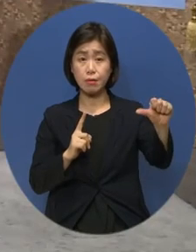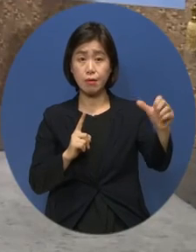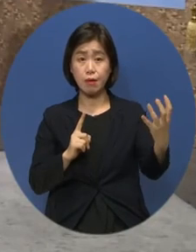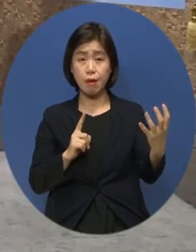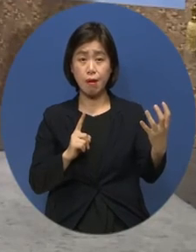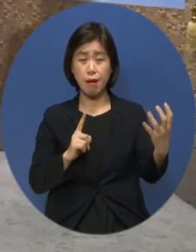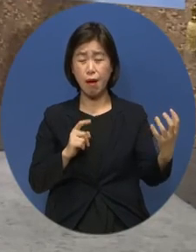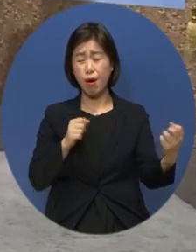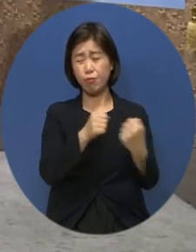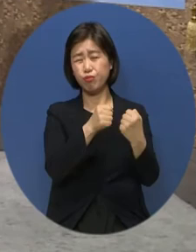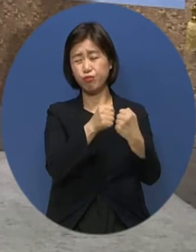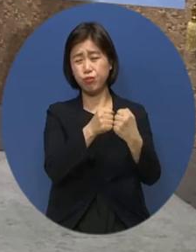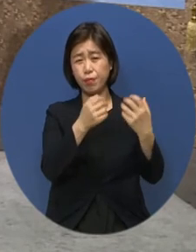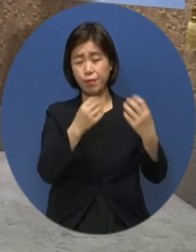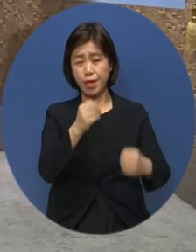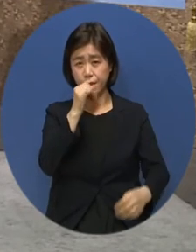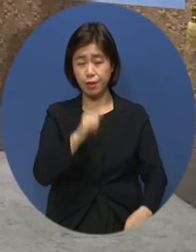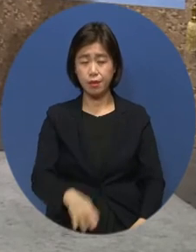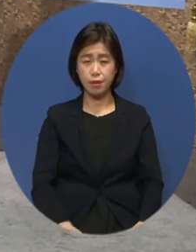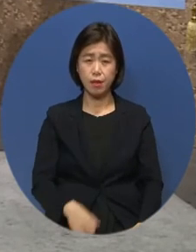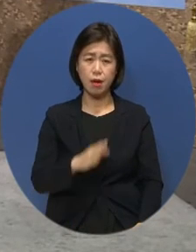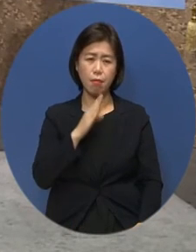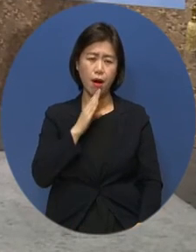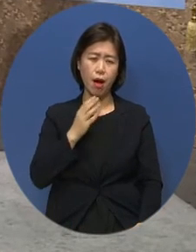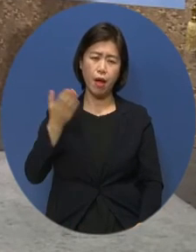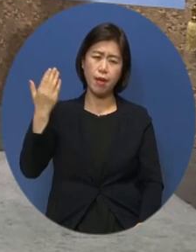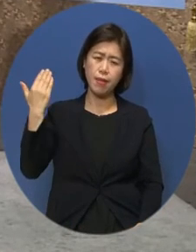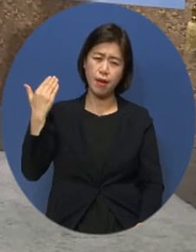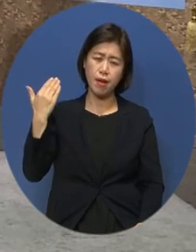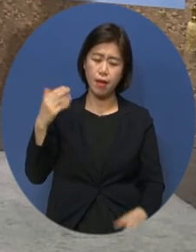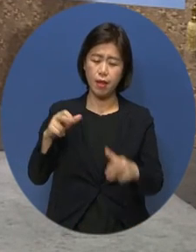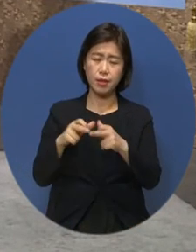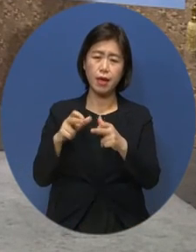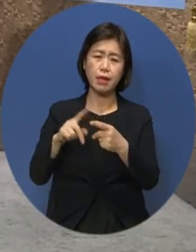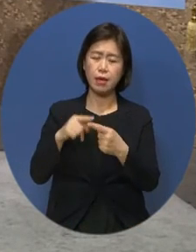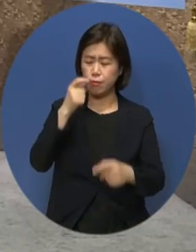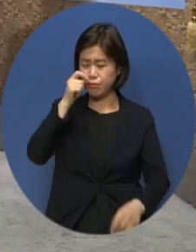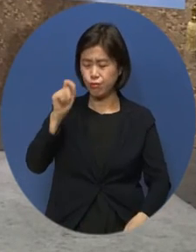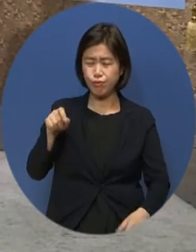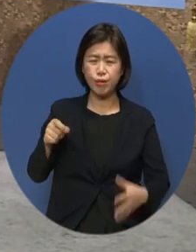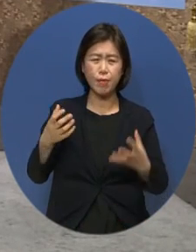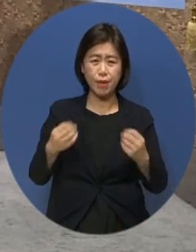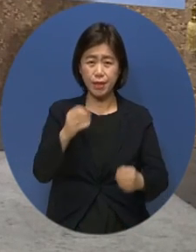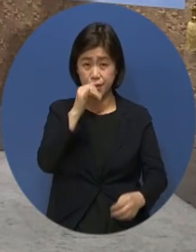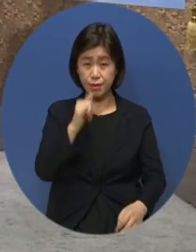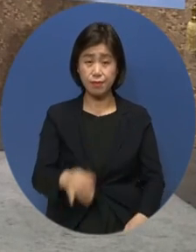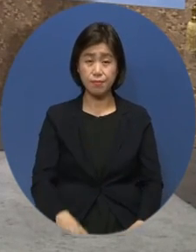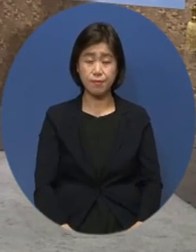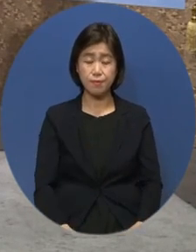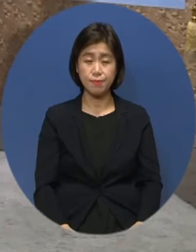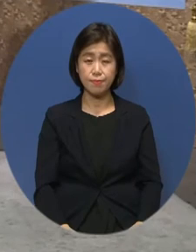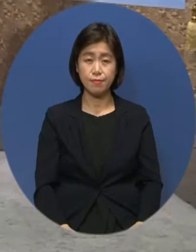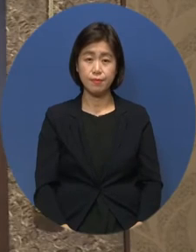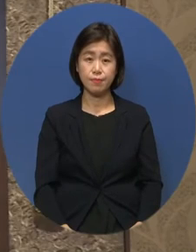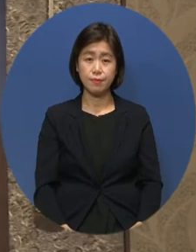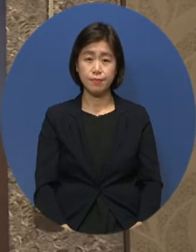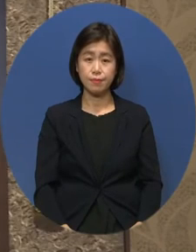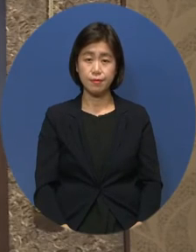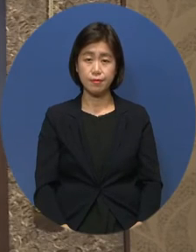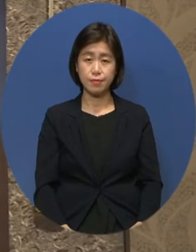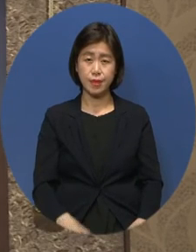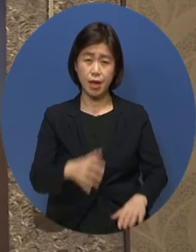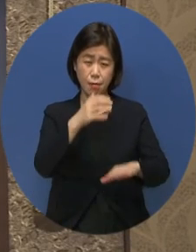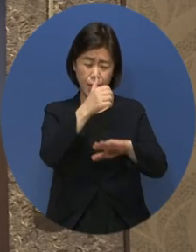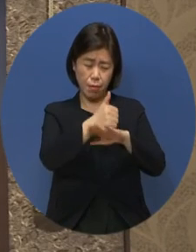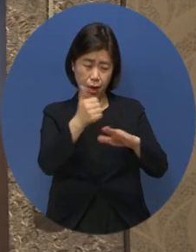그럼 그 당시는 그만큼 장애 인식이 굉장히 나섰던 시대 얻죠 맞습니다 그때 하면서 끝까지